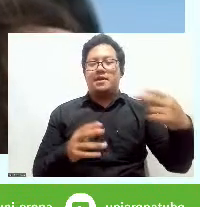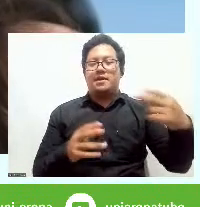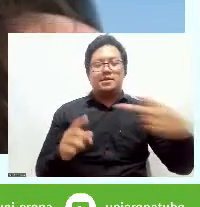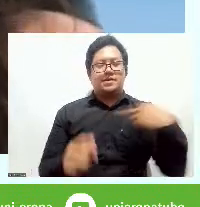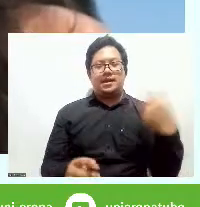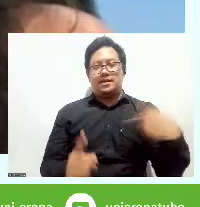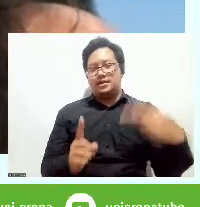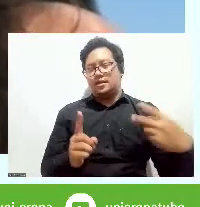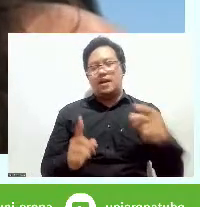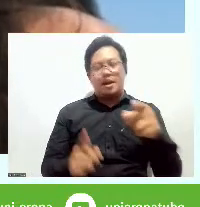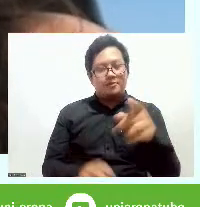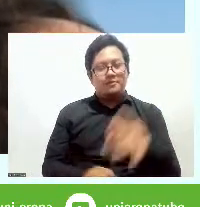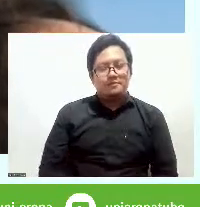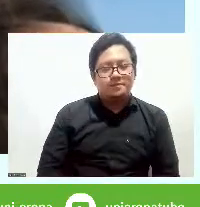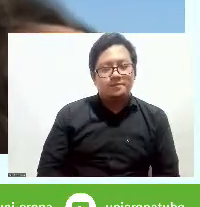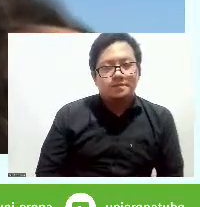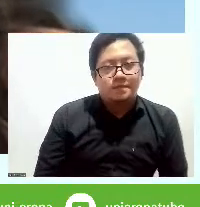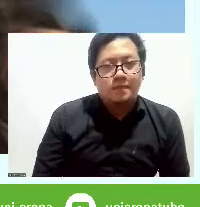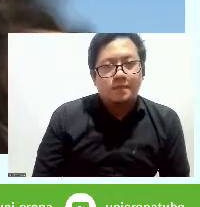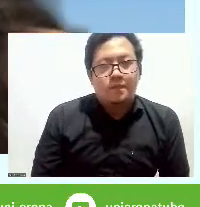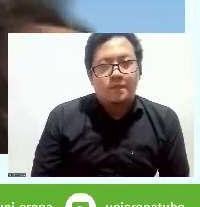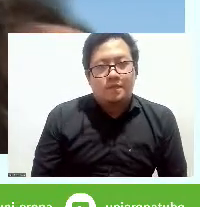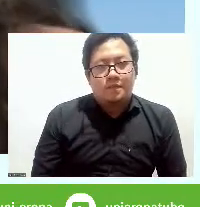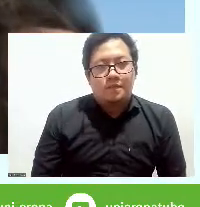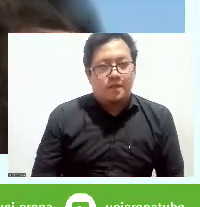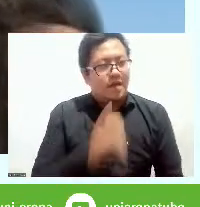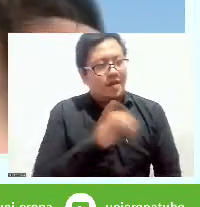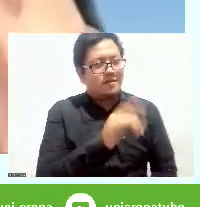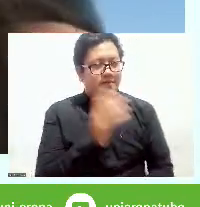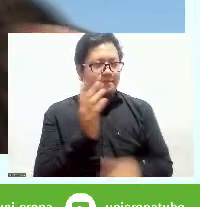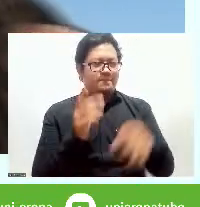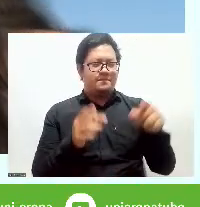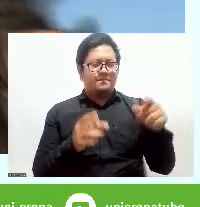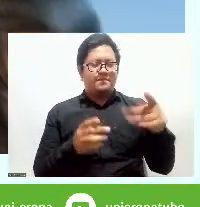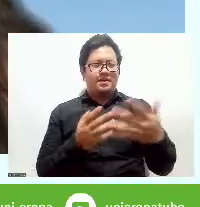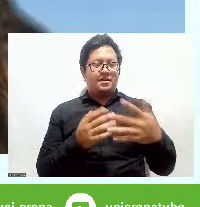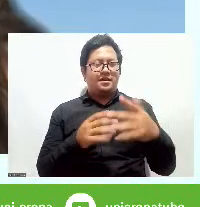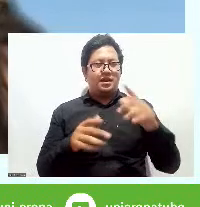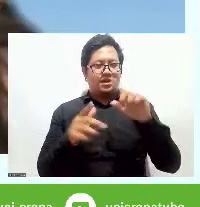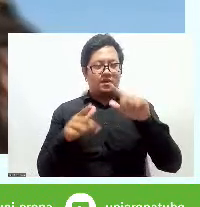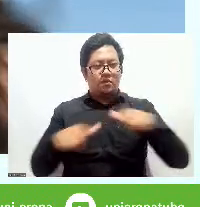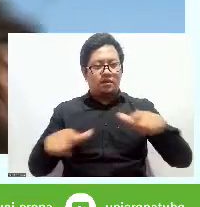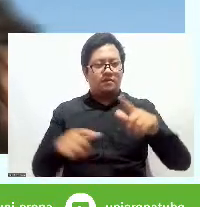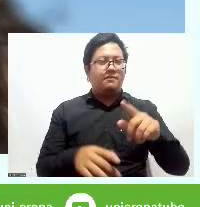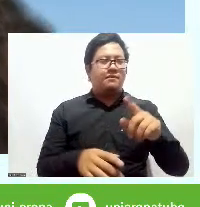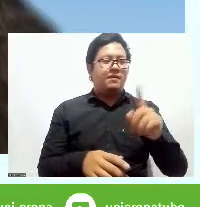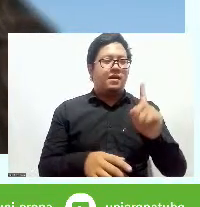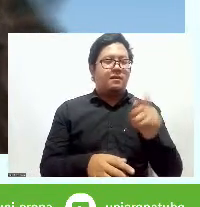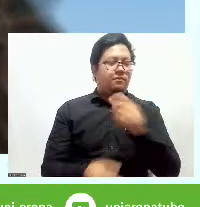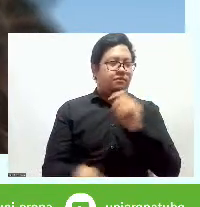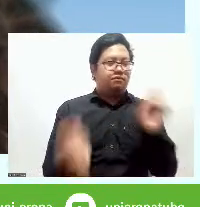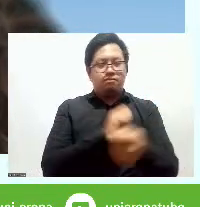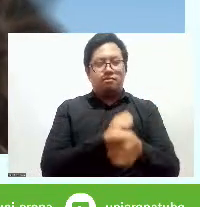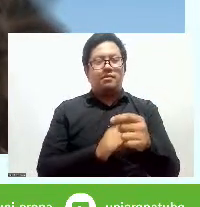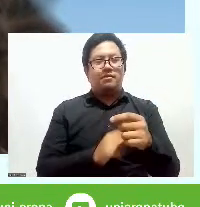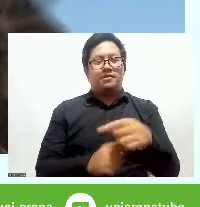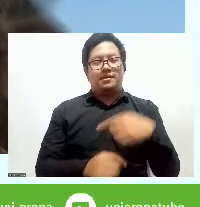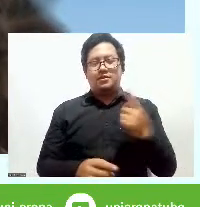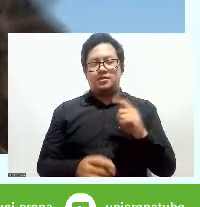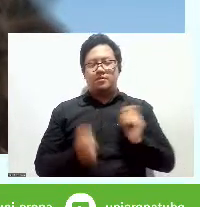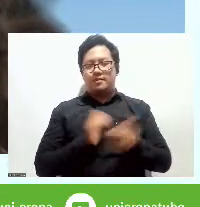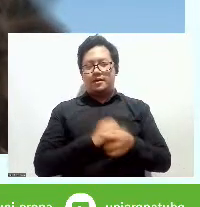Jangan takut untuk memulai perubahan iya oke Terima kasih Nadine saya selalu hiu